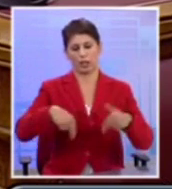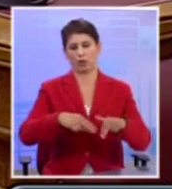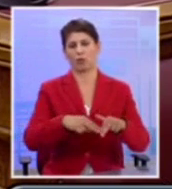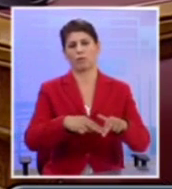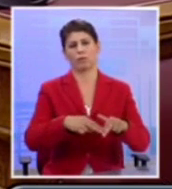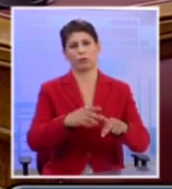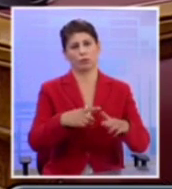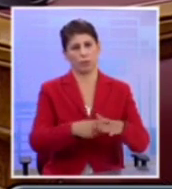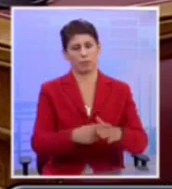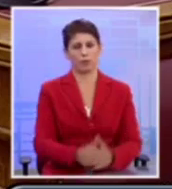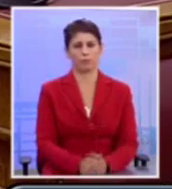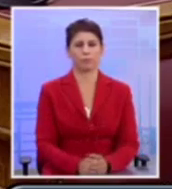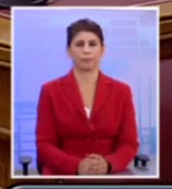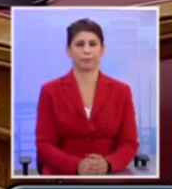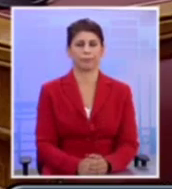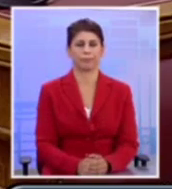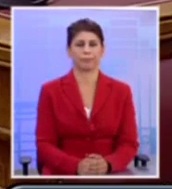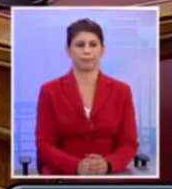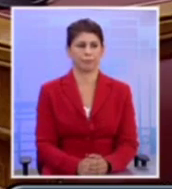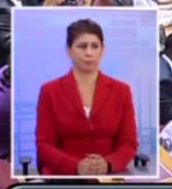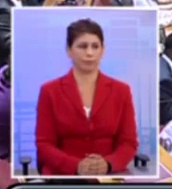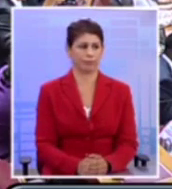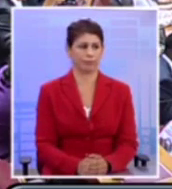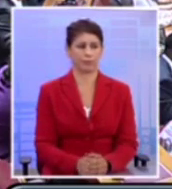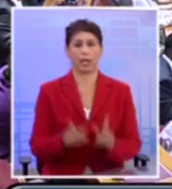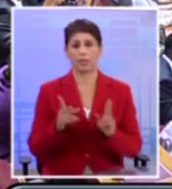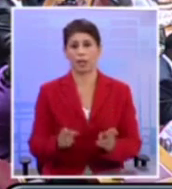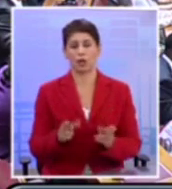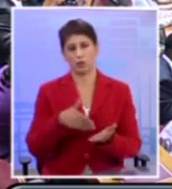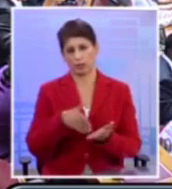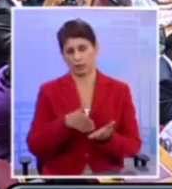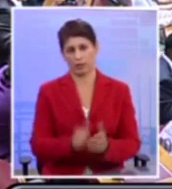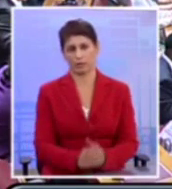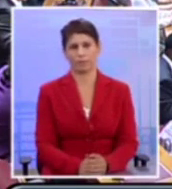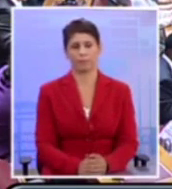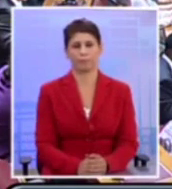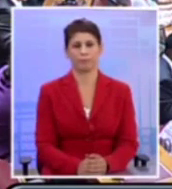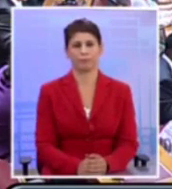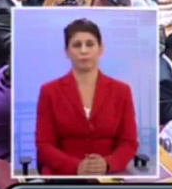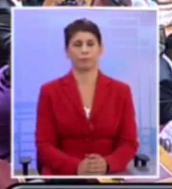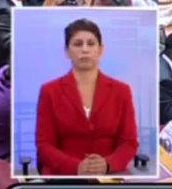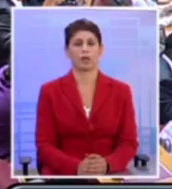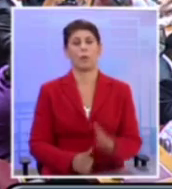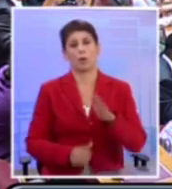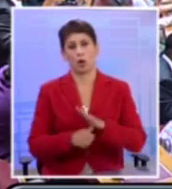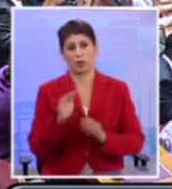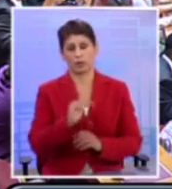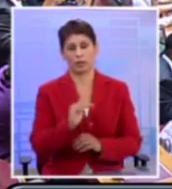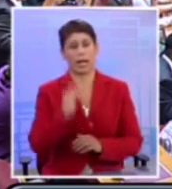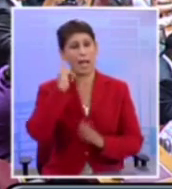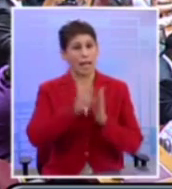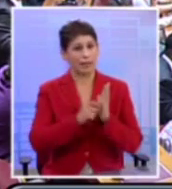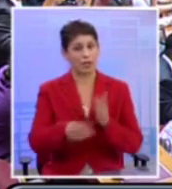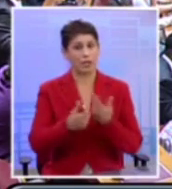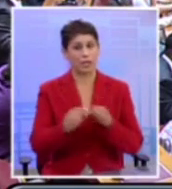Ταμείου. Σας διακόψω για μία διευκρίνηση. Στην έκθεση αυτή των ανεξαρτήτων